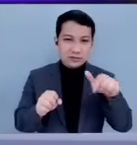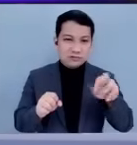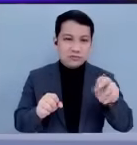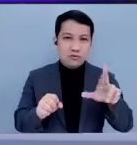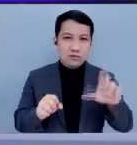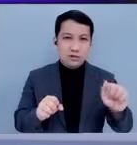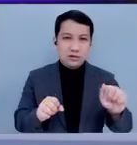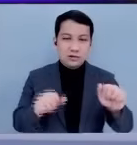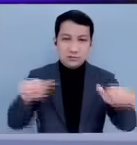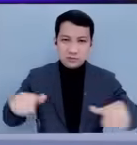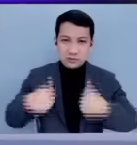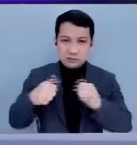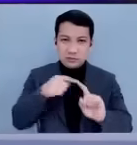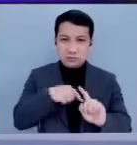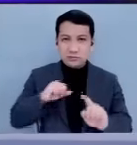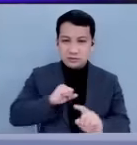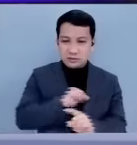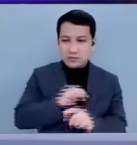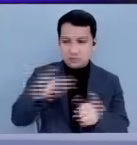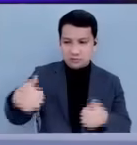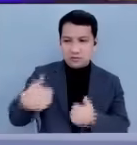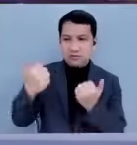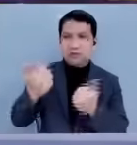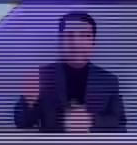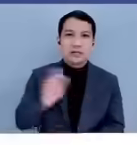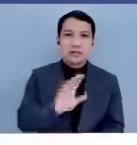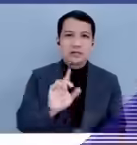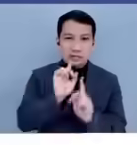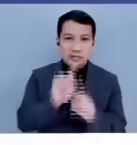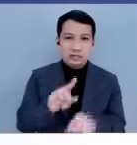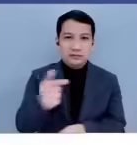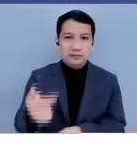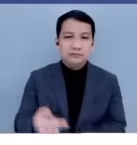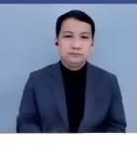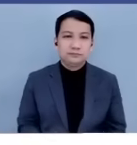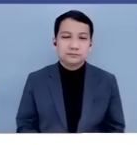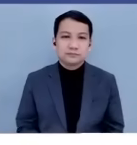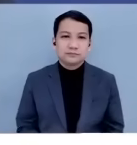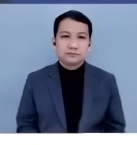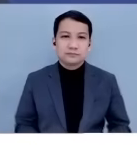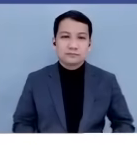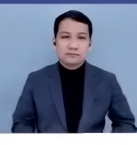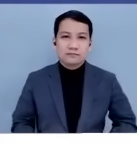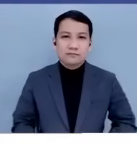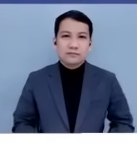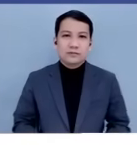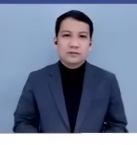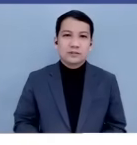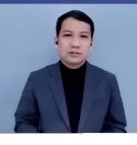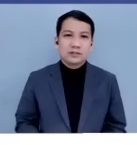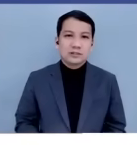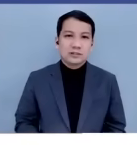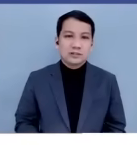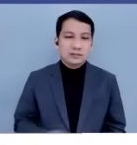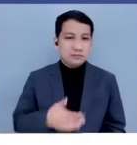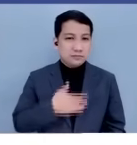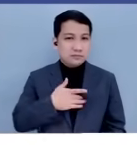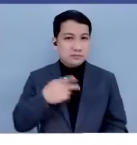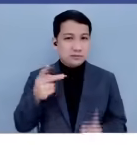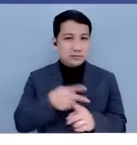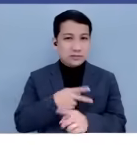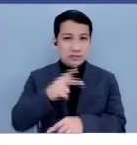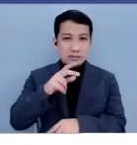pa ang senador kay Mayor Zamora. Narito ang report. May pagka-vindictive. Alam kasi nila ang San Juan ngayon